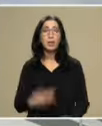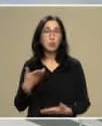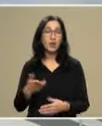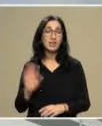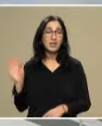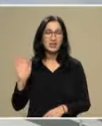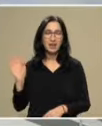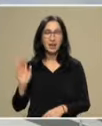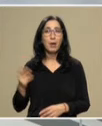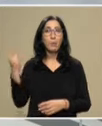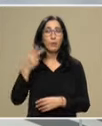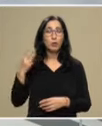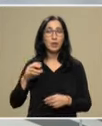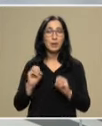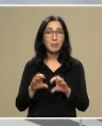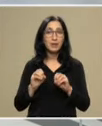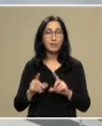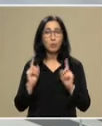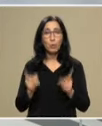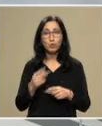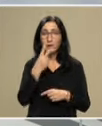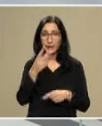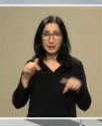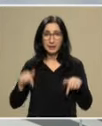С това се разделяме. Повторение на предаването